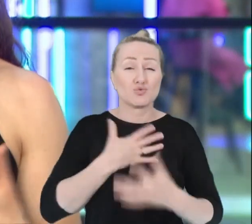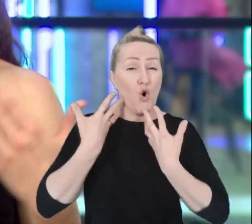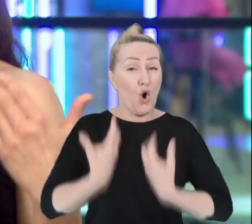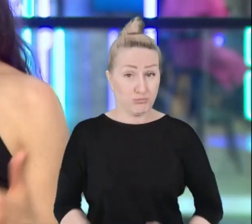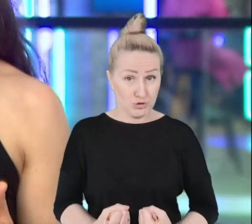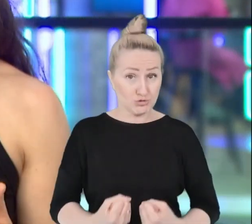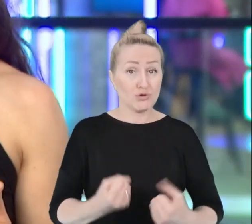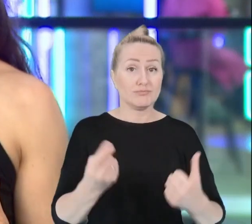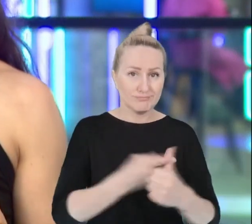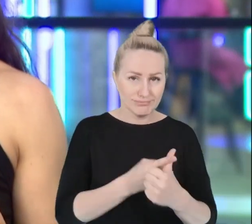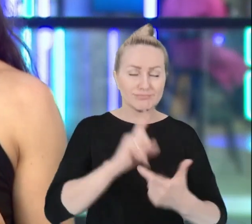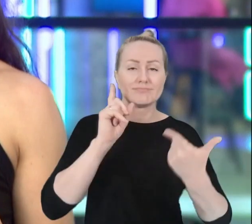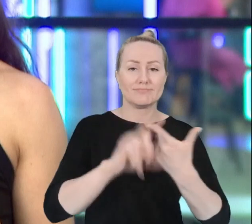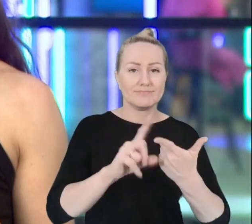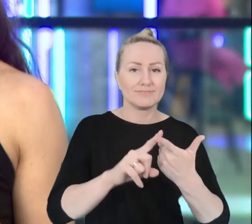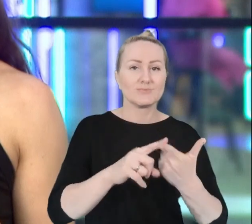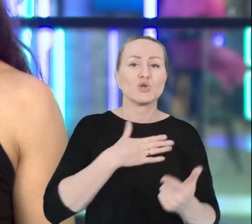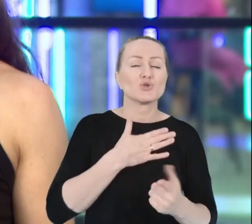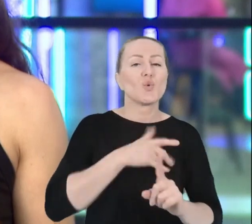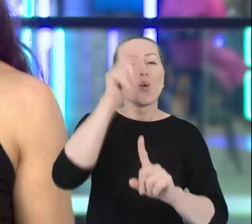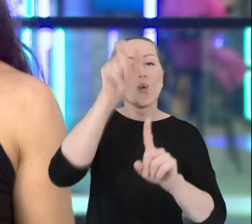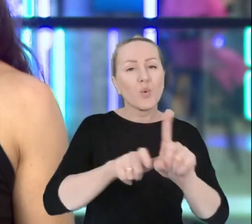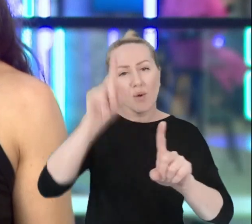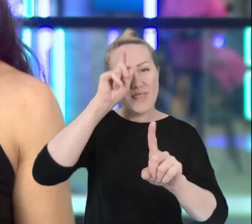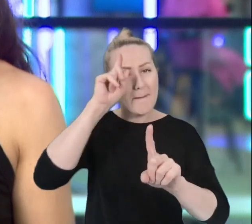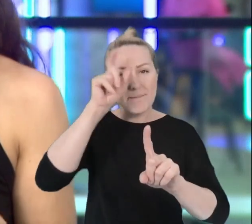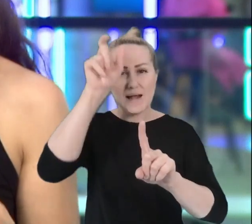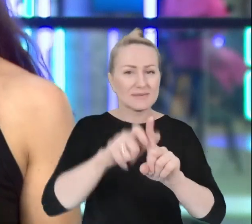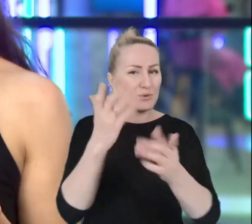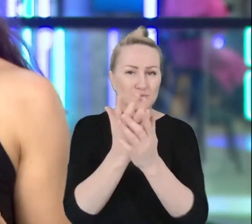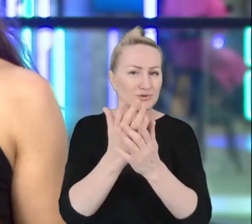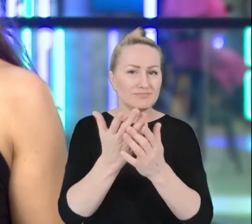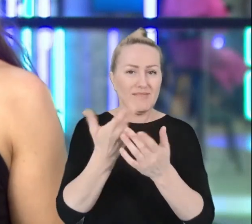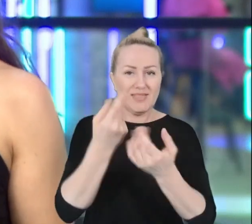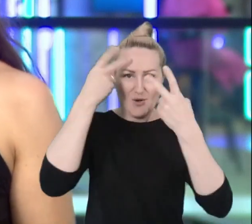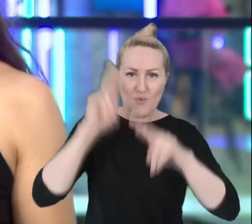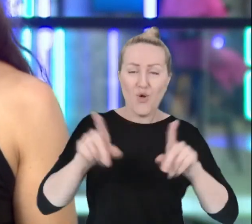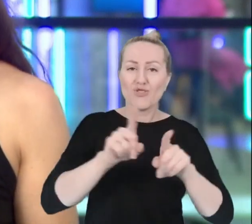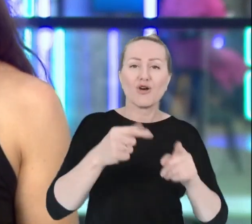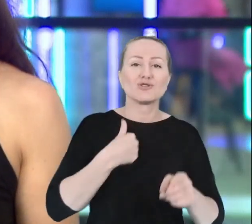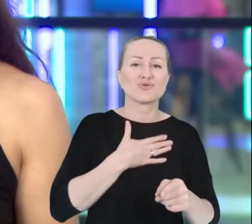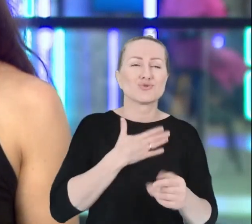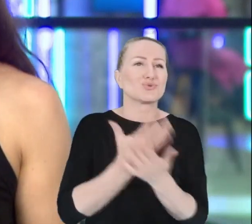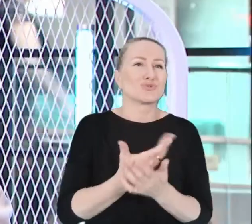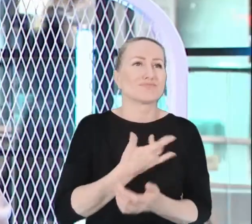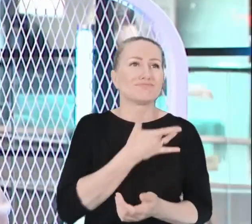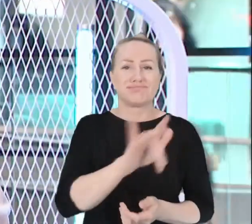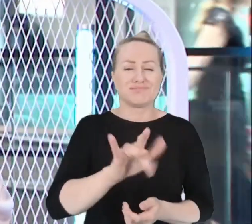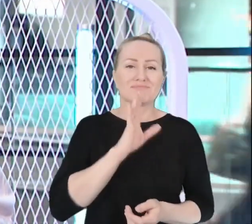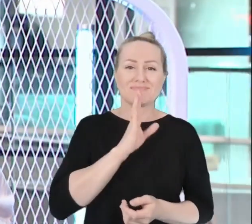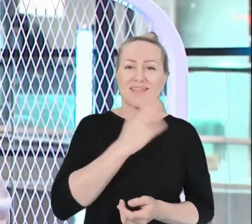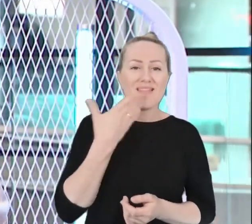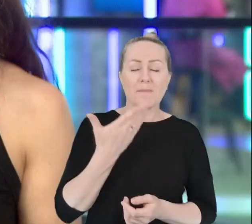Mamy również depersonalizację, czyli mówiąc po ludzku, byśmy powiedzieli znieczulicę. Obchodzi mnie. Tak,